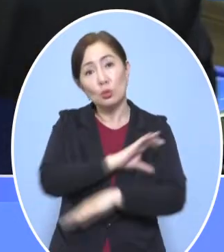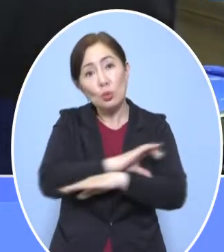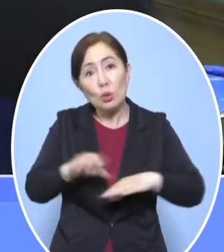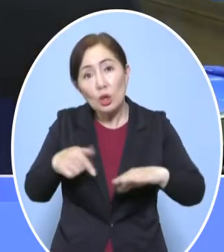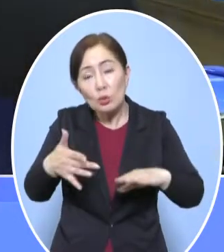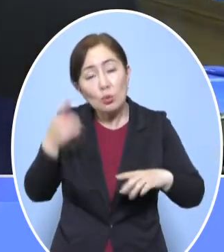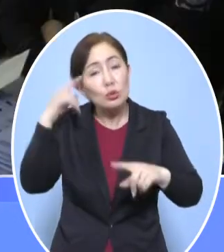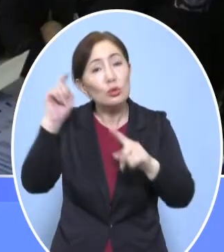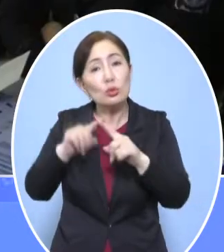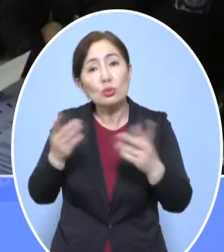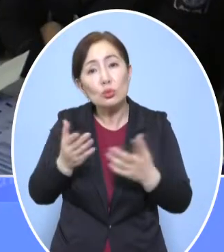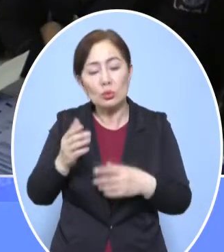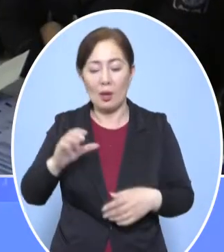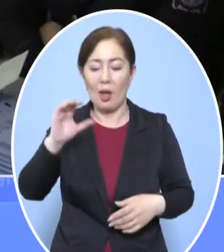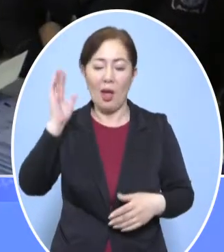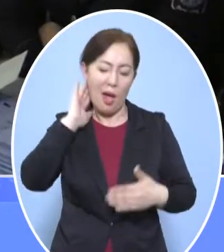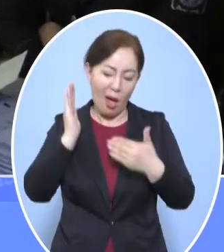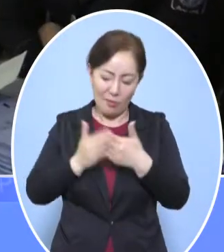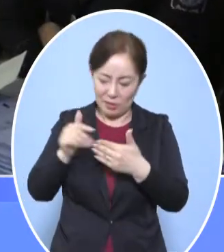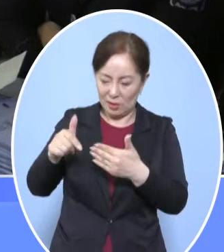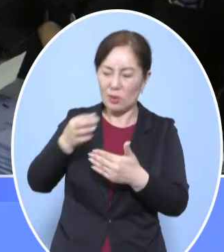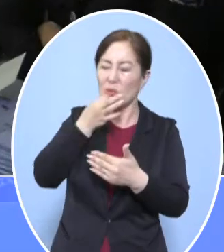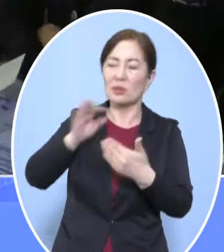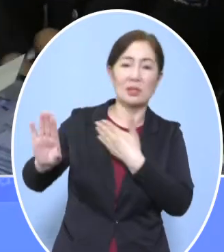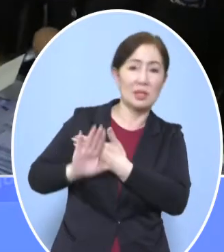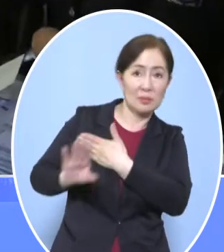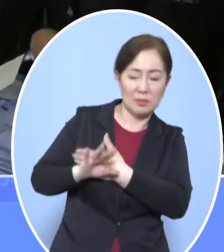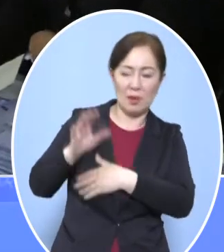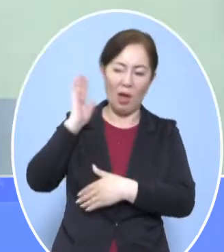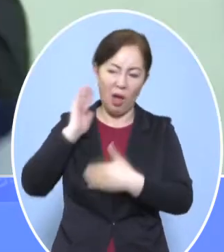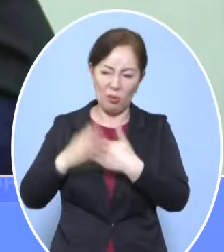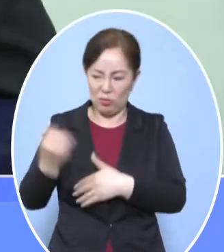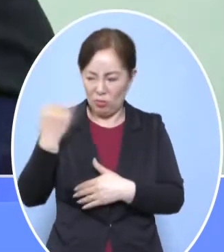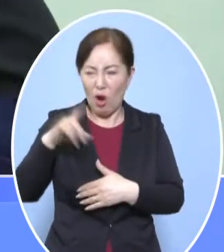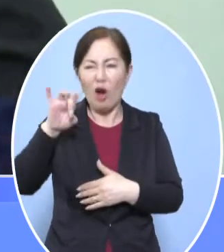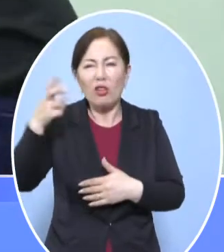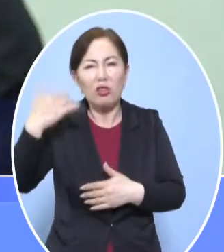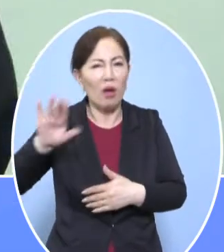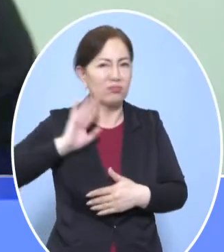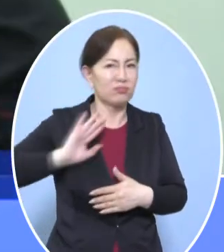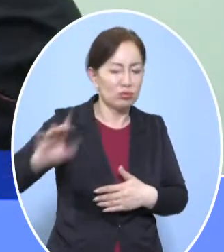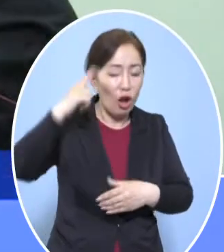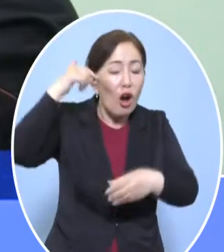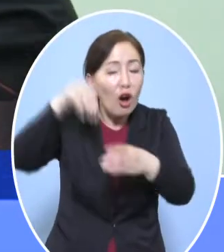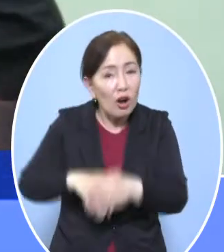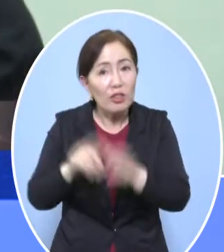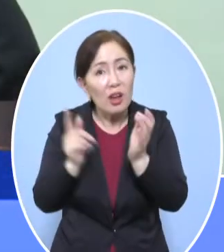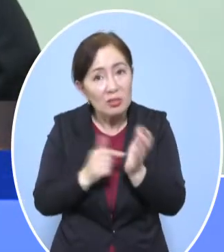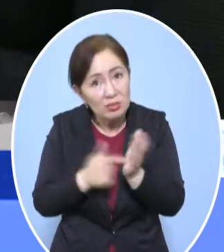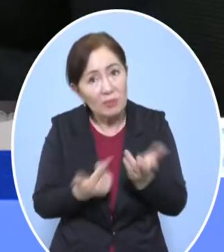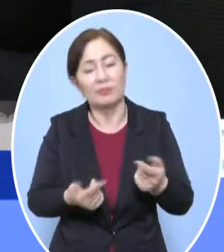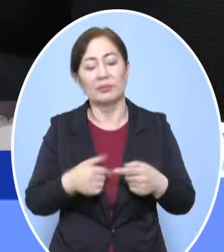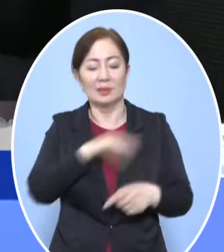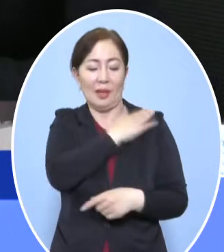байгуулж байна. За энэ сурвалтын зорилго нь бол одоо авлигаас үрцэн сэргийлэх авлигын хор уршигийг одоо авлигын хор уршигийг